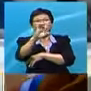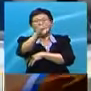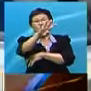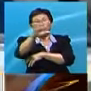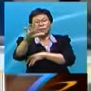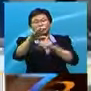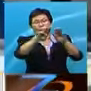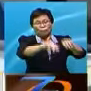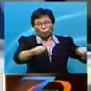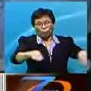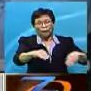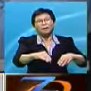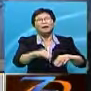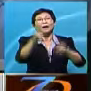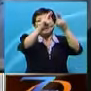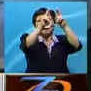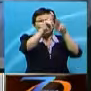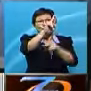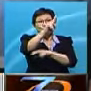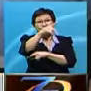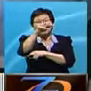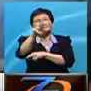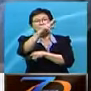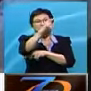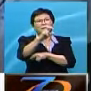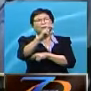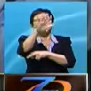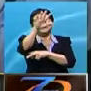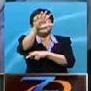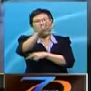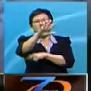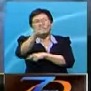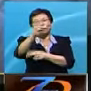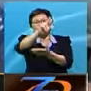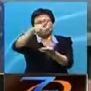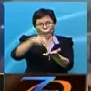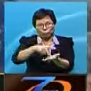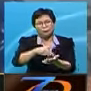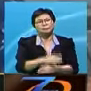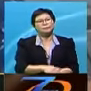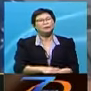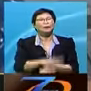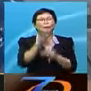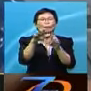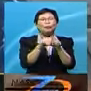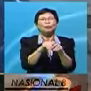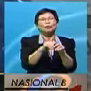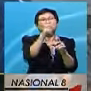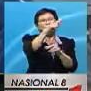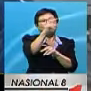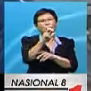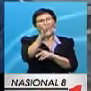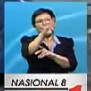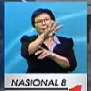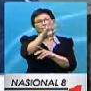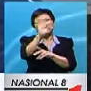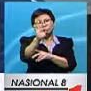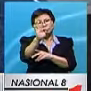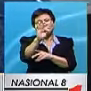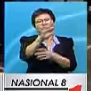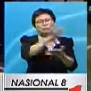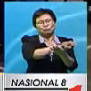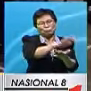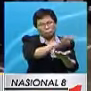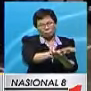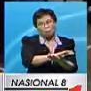16,945 calon menduduki UPSR di 356 pusat peperiksaan, membabitkan 349